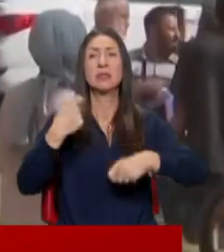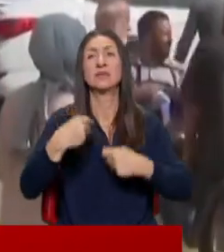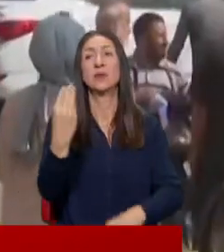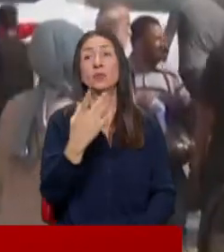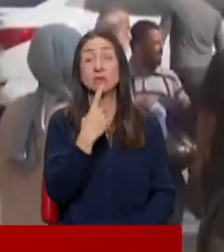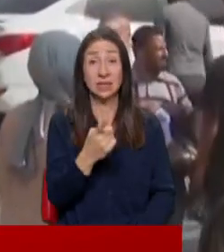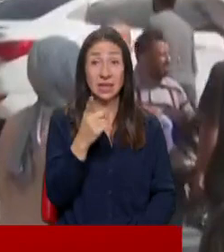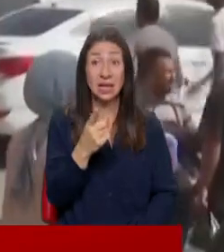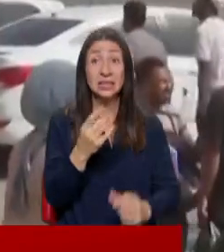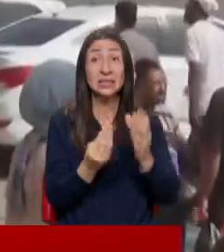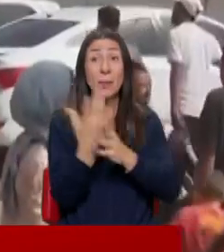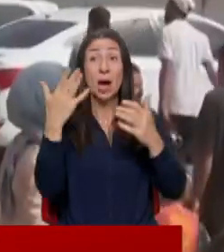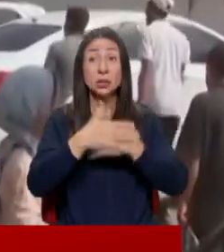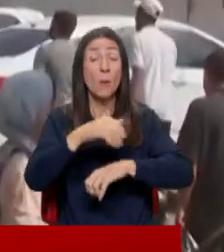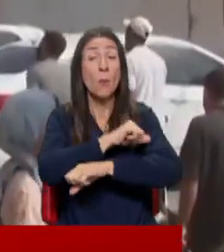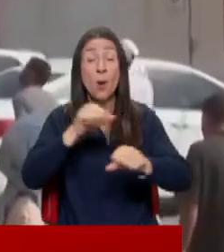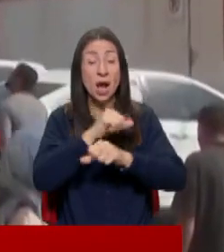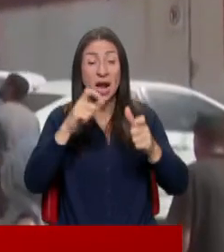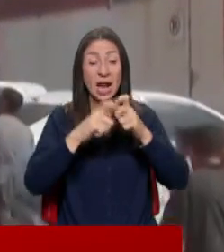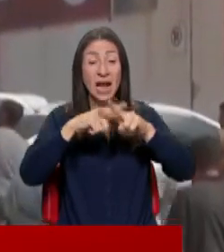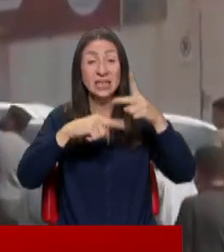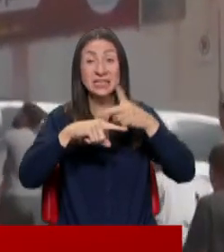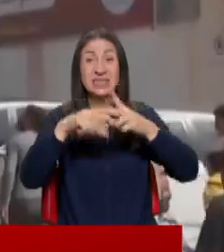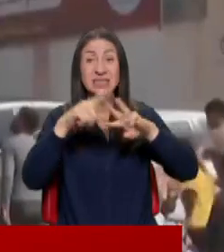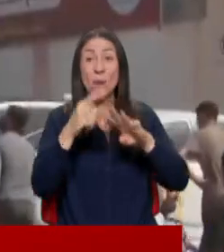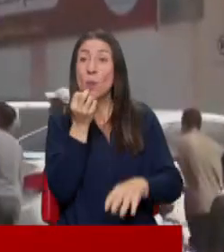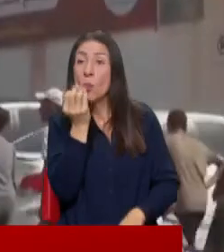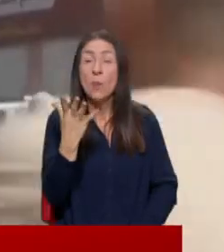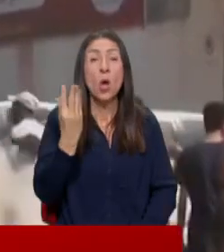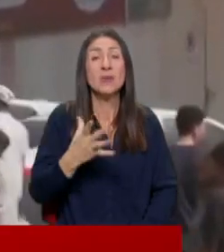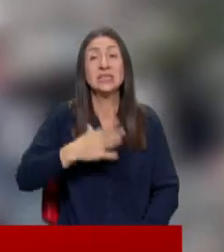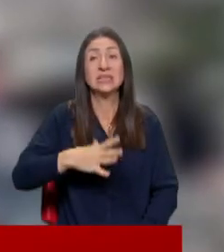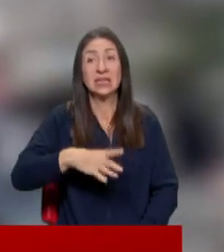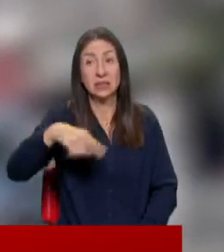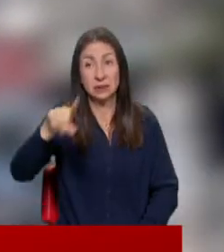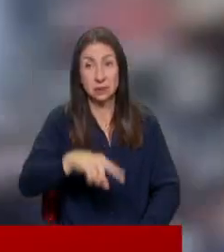dedi. Sabah akşam bombaladığı Gazze'lilerden muhbir olmalarını istedi.